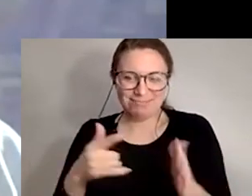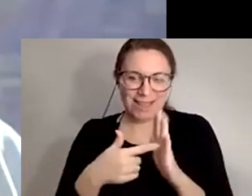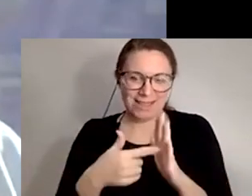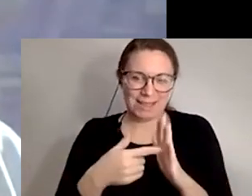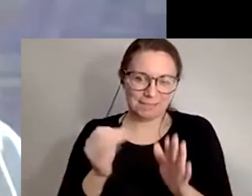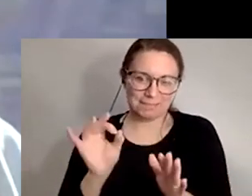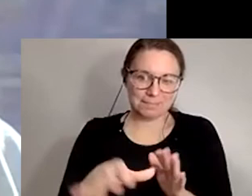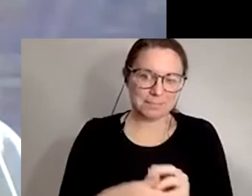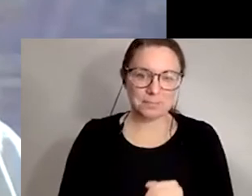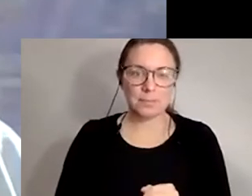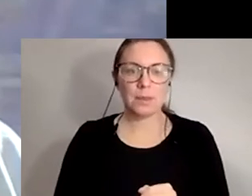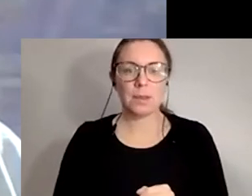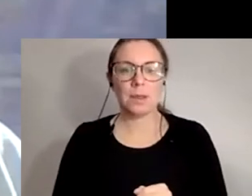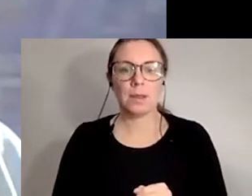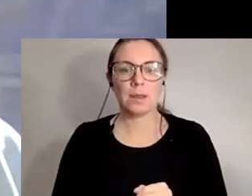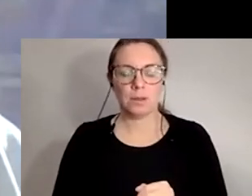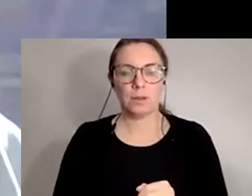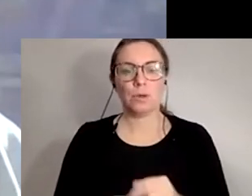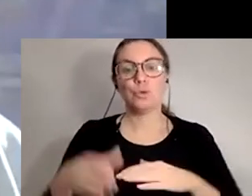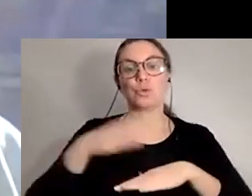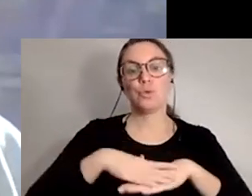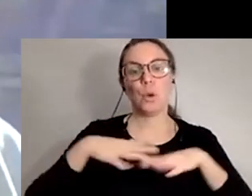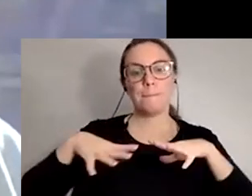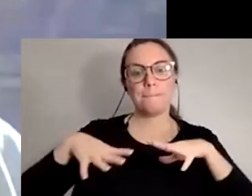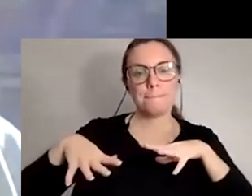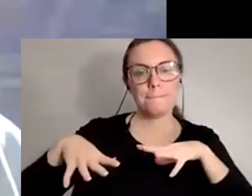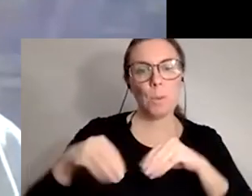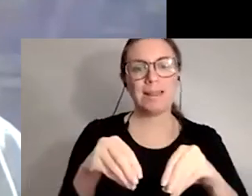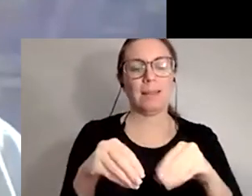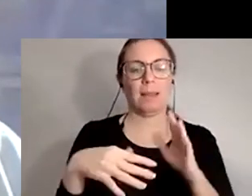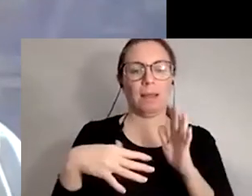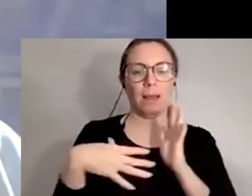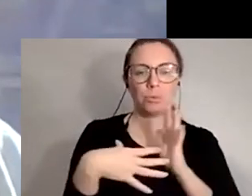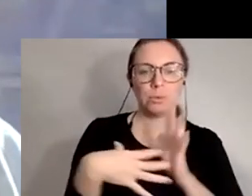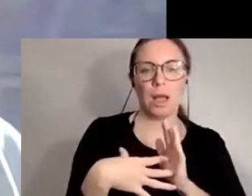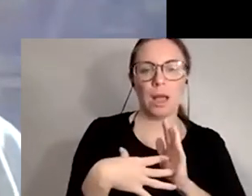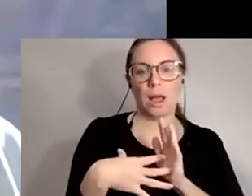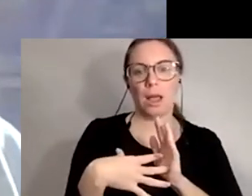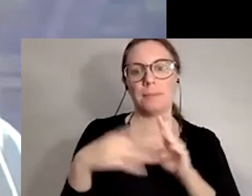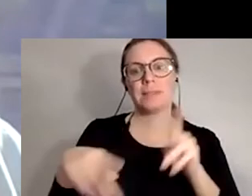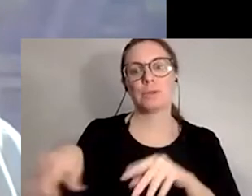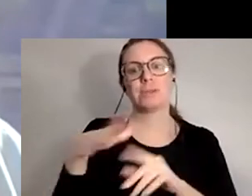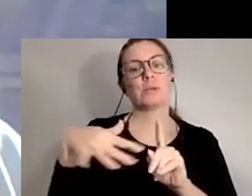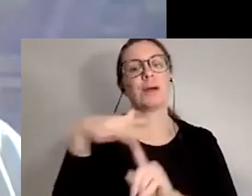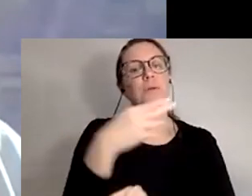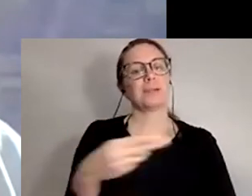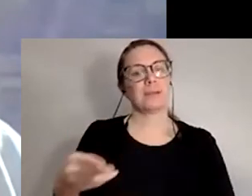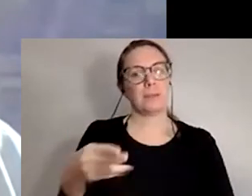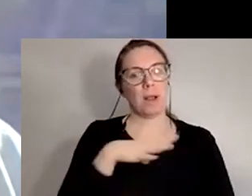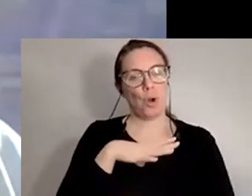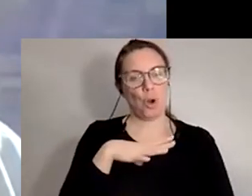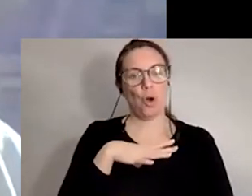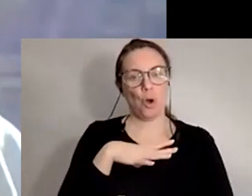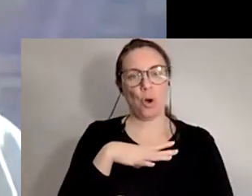sur la mobilité étudiante des étudiants en situation de handicap, on a une marge de manœuvre